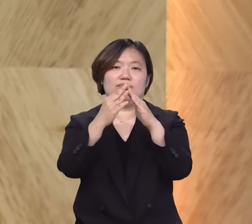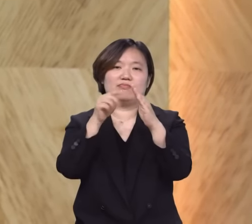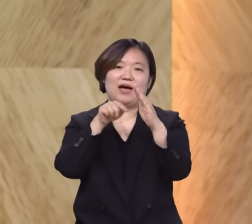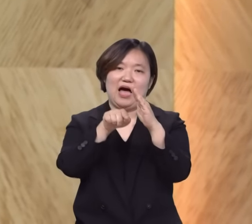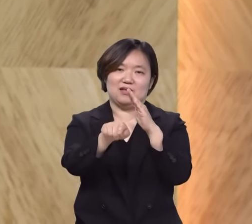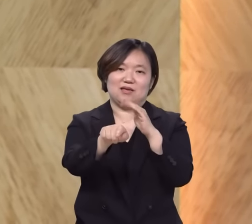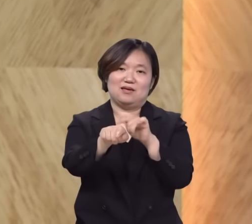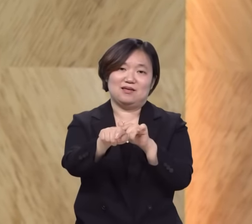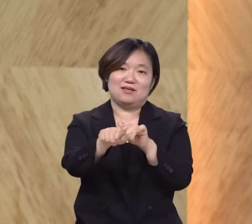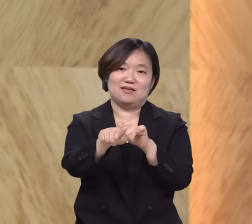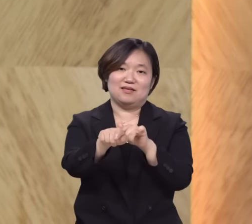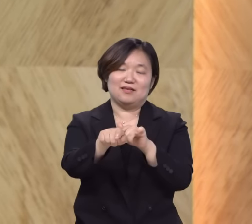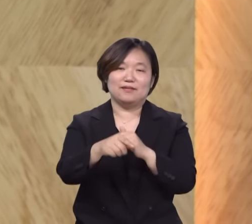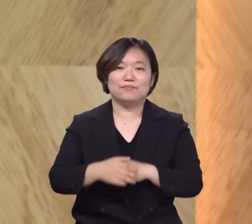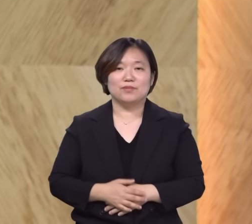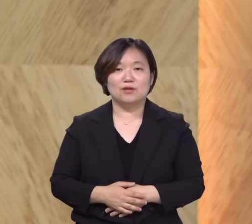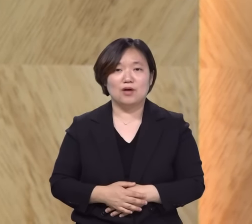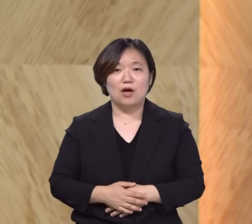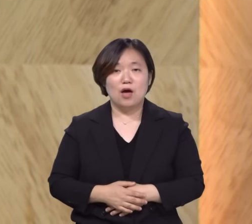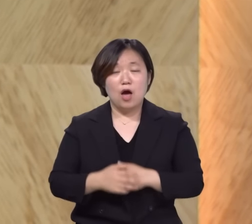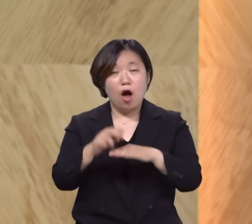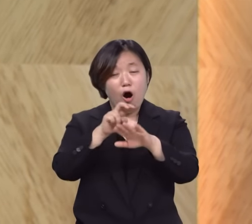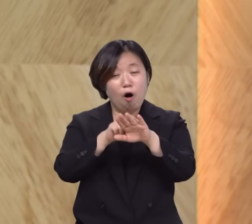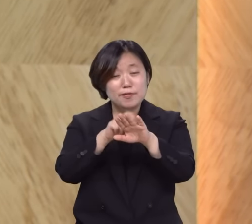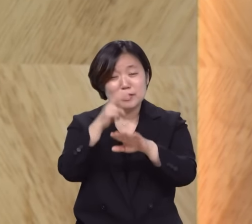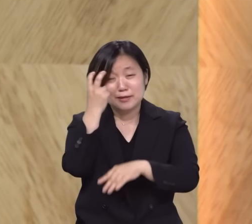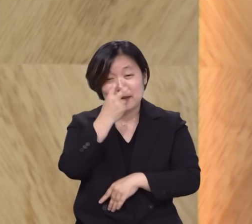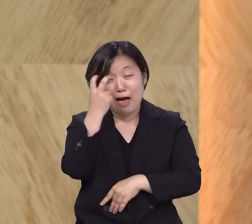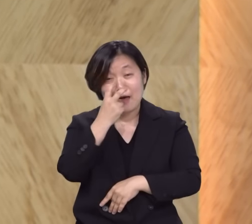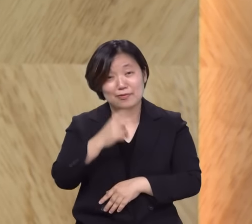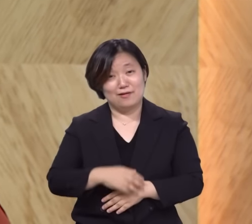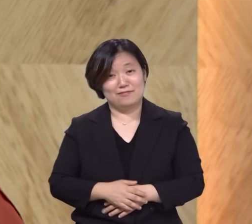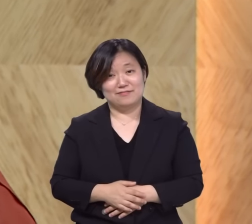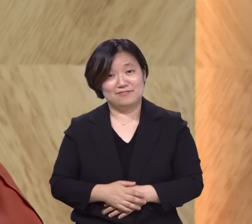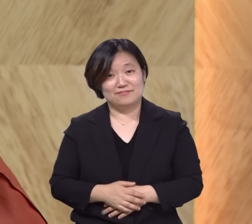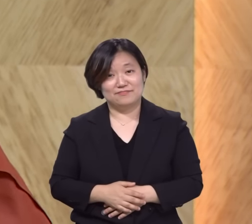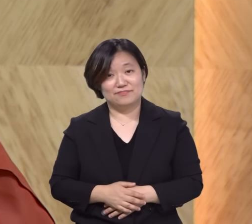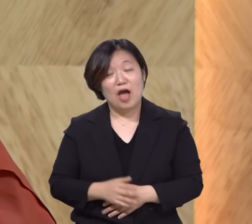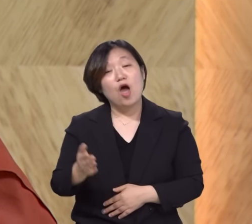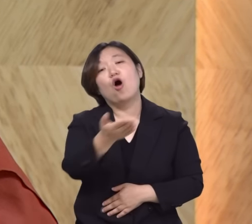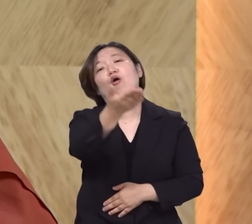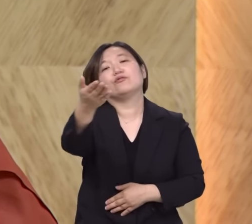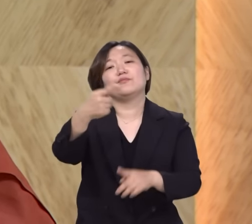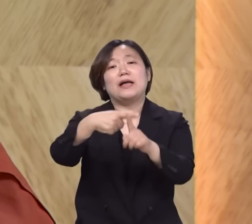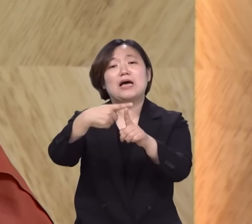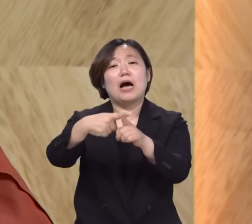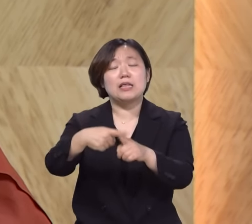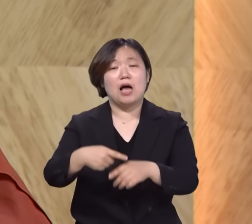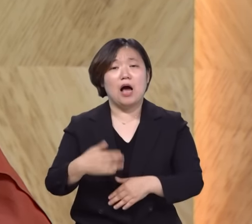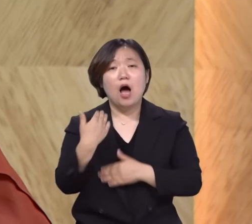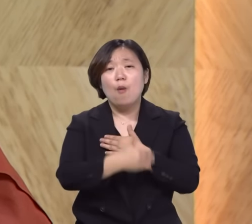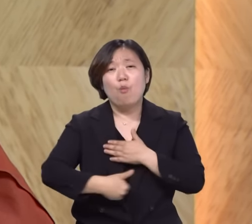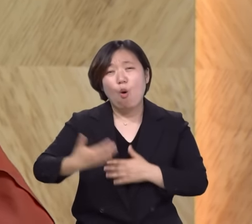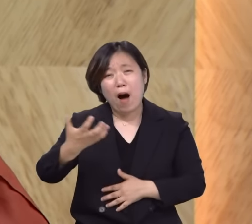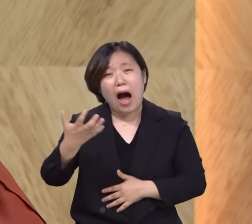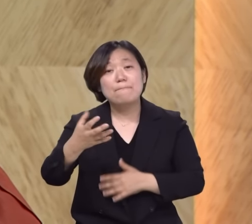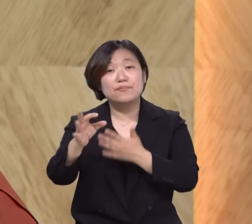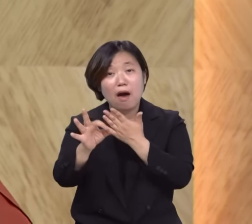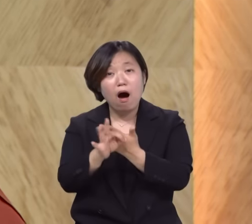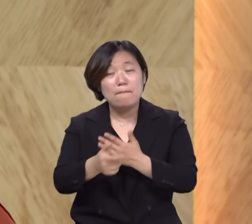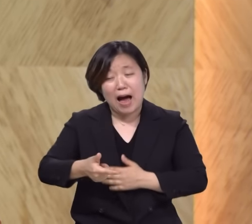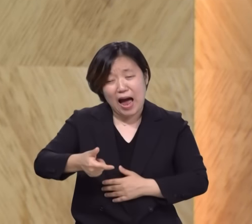가서 이제 검진을 받았는데 여러분 우리가 몸이 아프면 빨리빨리 병원에 가야 되는게 맞아요